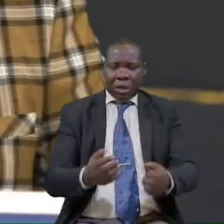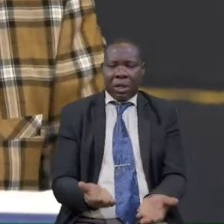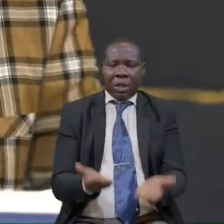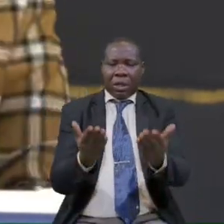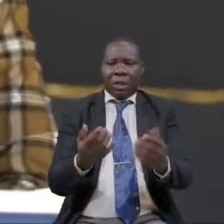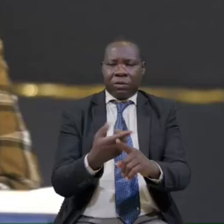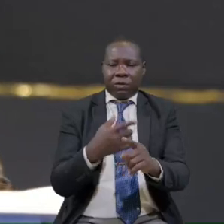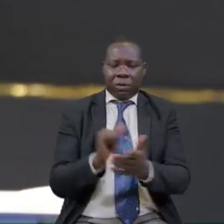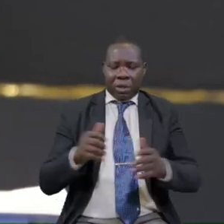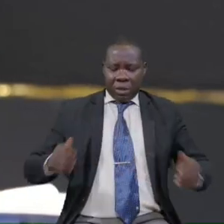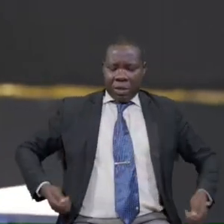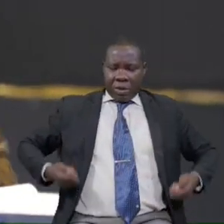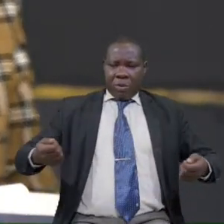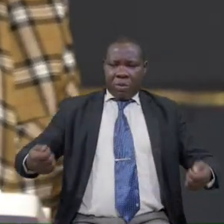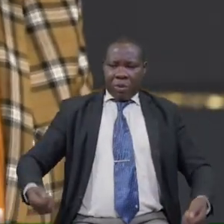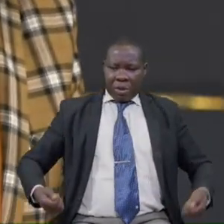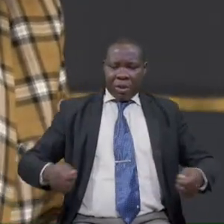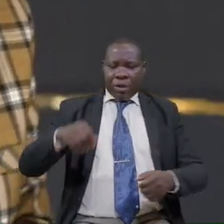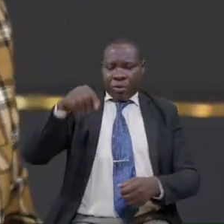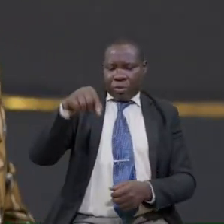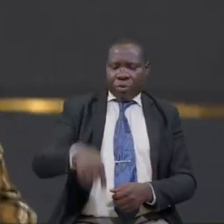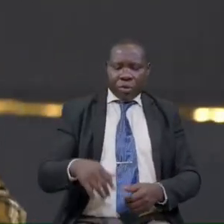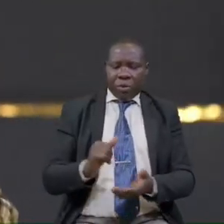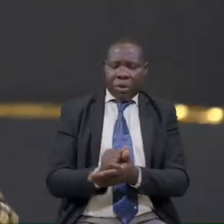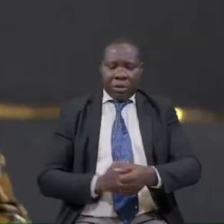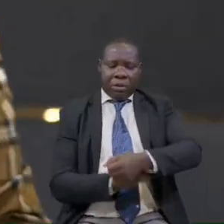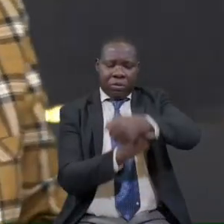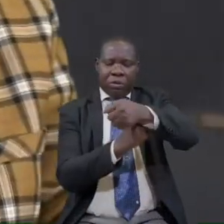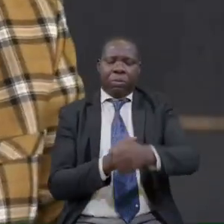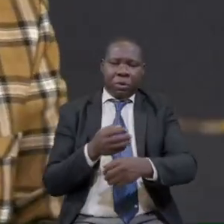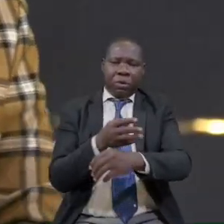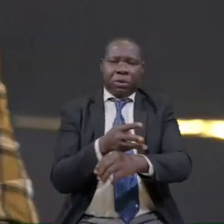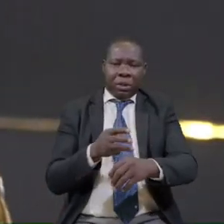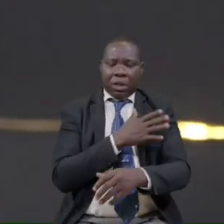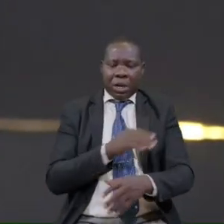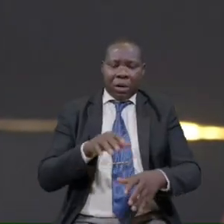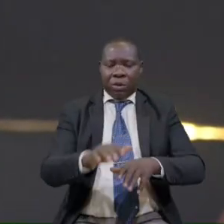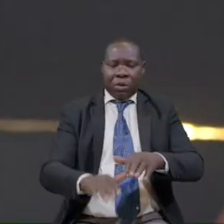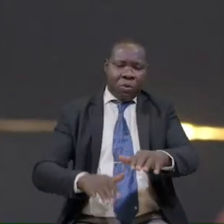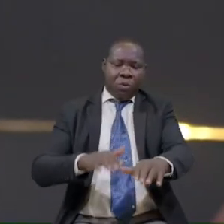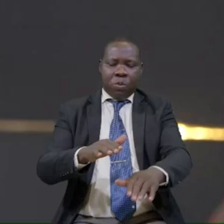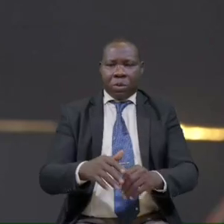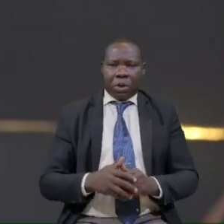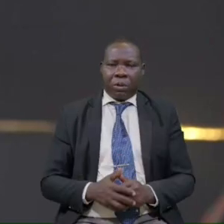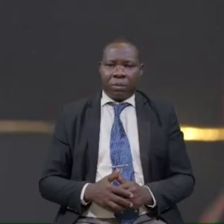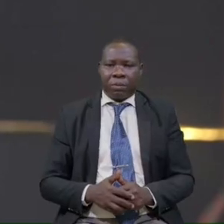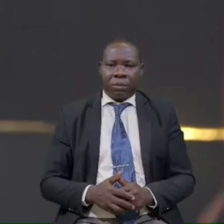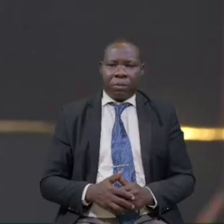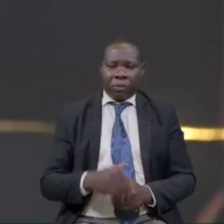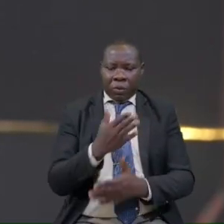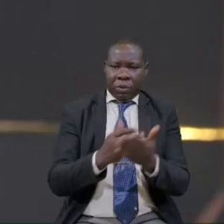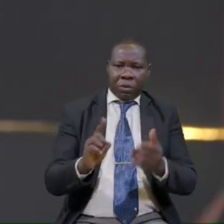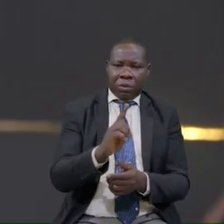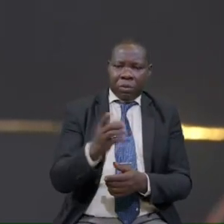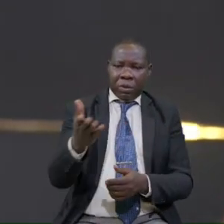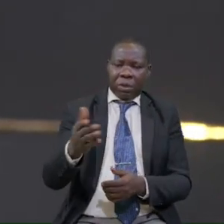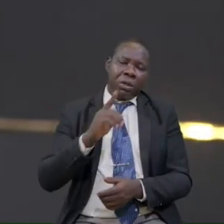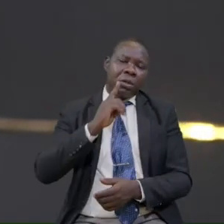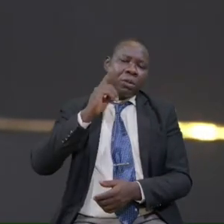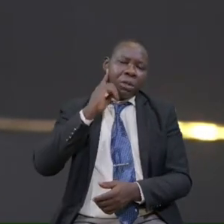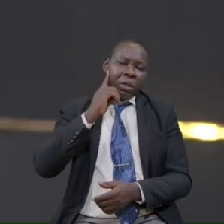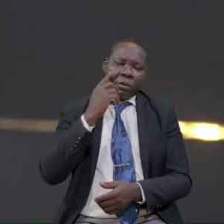Vous êtes paralysé. Vous pouvez maintenant jeter vos béquilles. Vous levez de la fauteuil. Vous levez